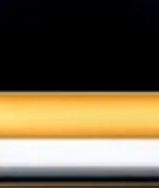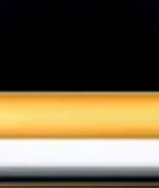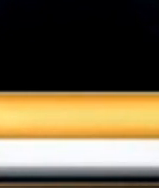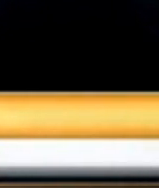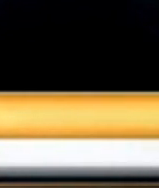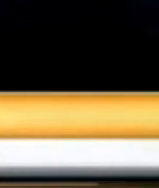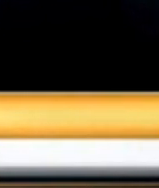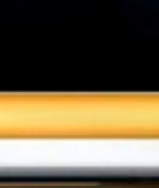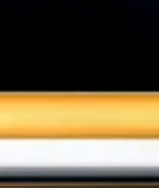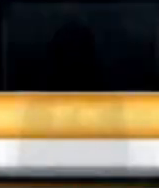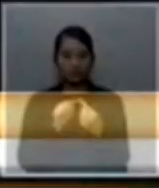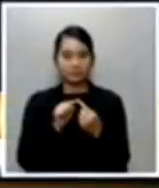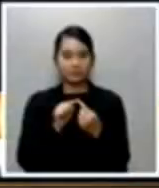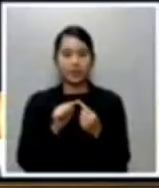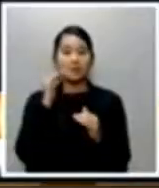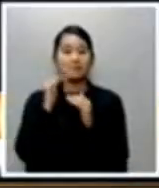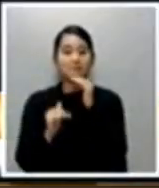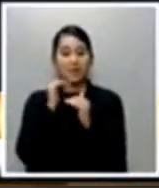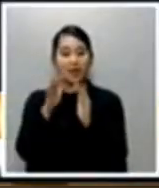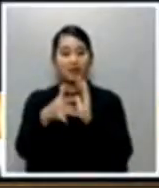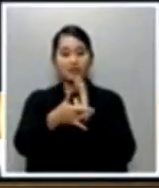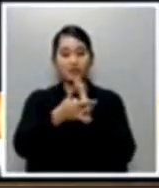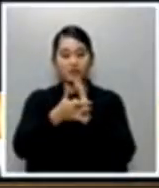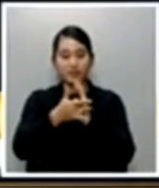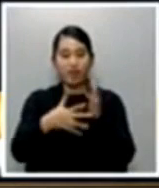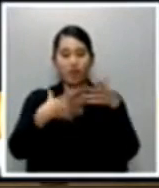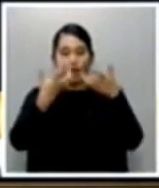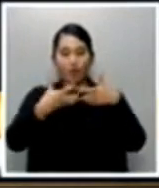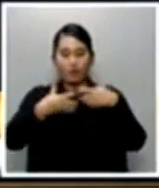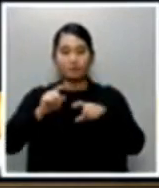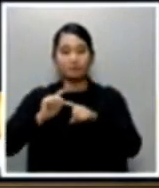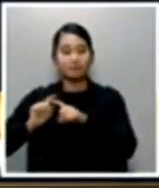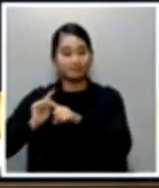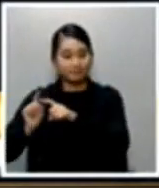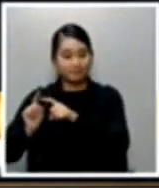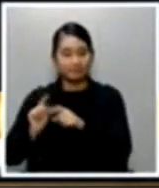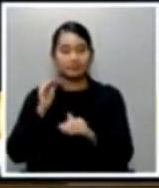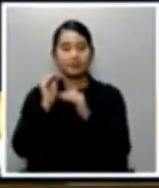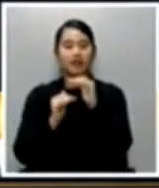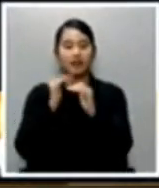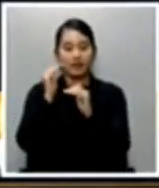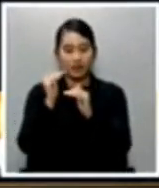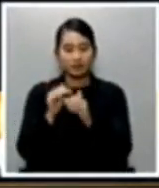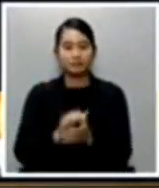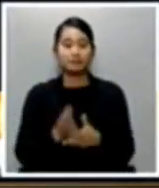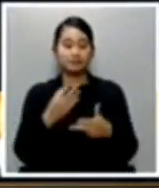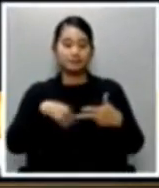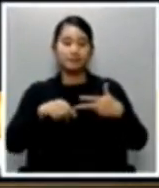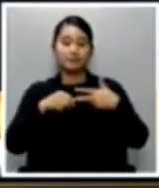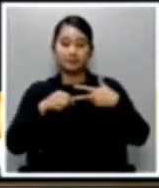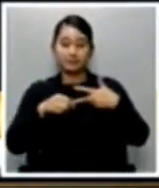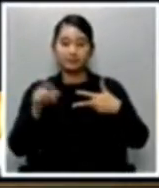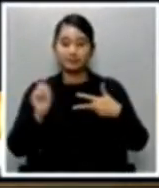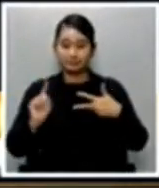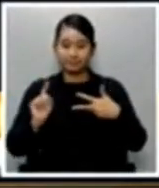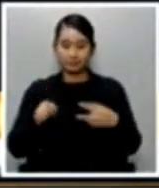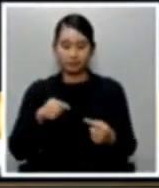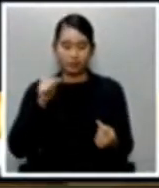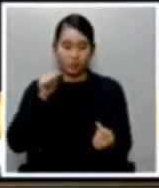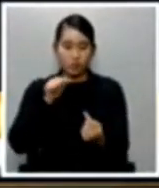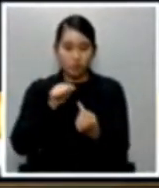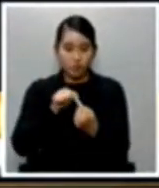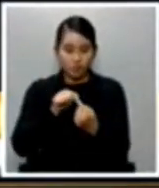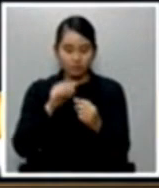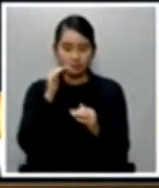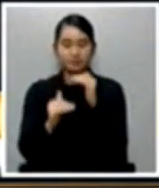มหาลัยที่เน้นในเรื่องของการพัฒนาเทคโนโลยีนวัตกรรมนะครับอุตสาหกรรมต่างๆแล้วก็มหาลัยส่วนที่3คือมหาลัยที่จะเน้นในเรื่